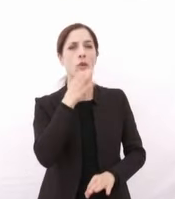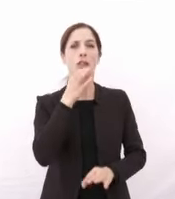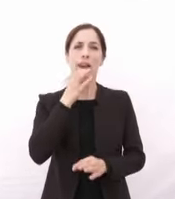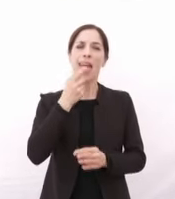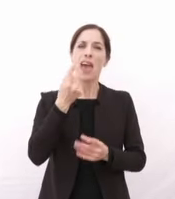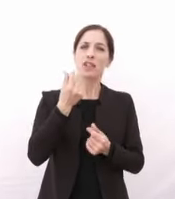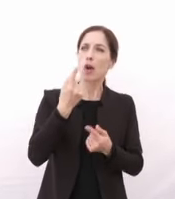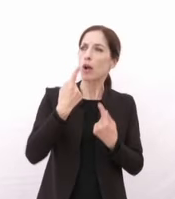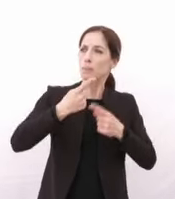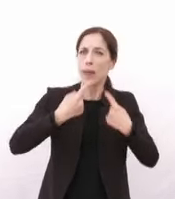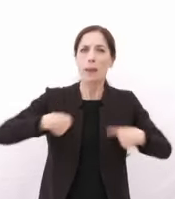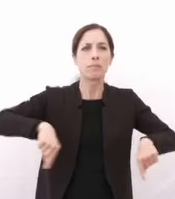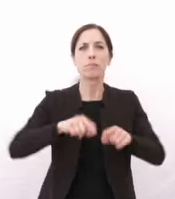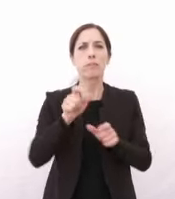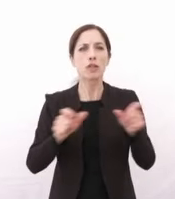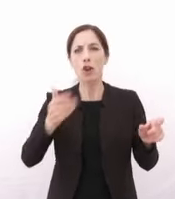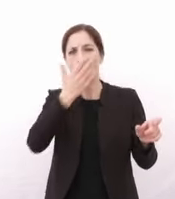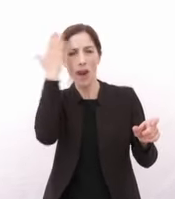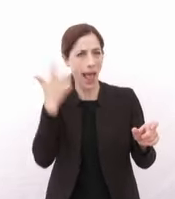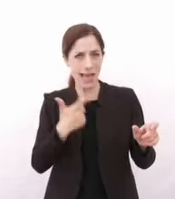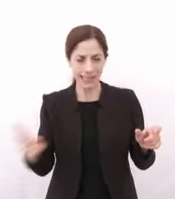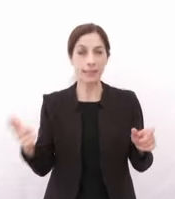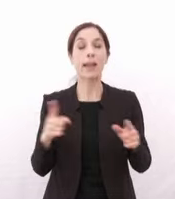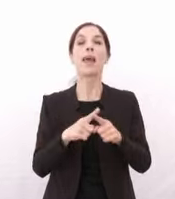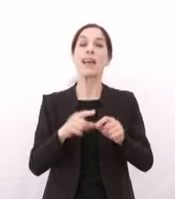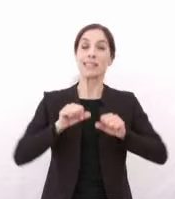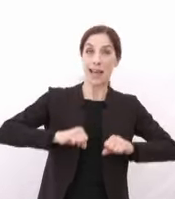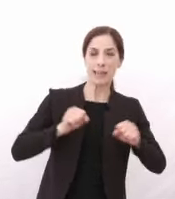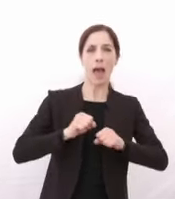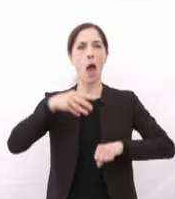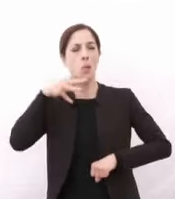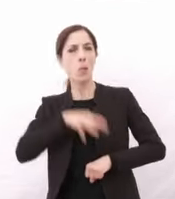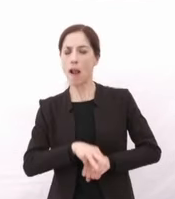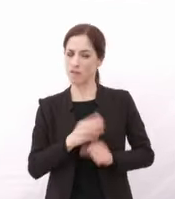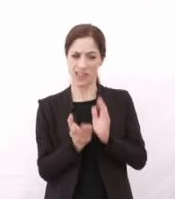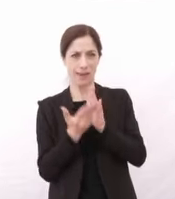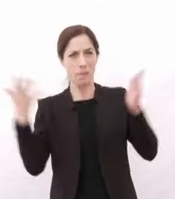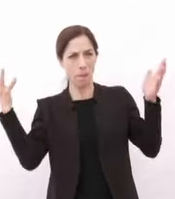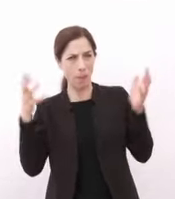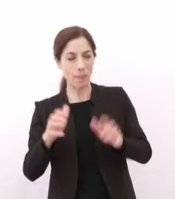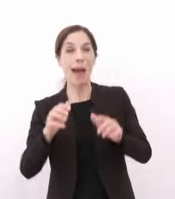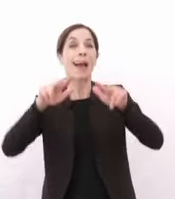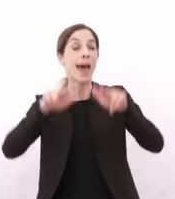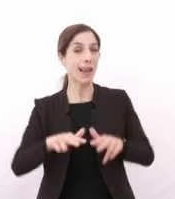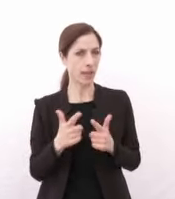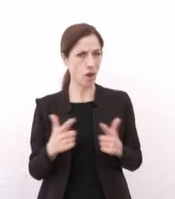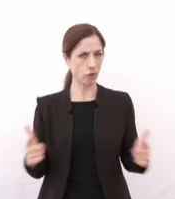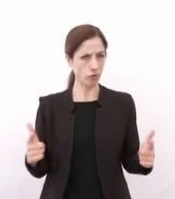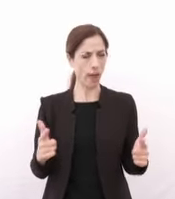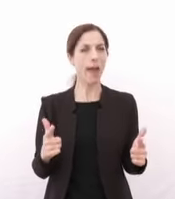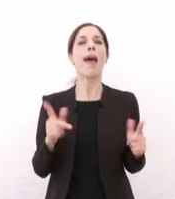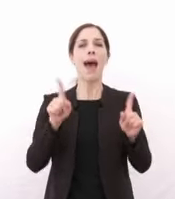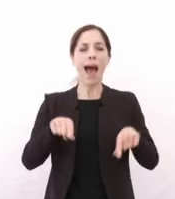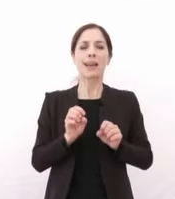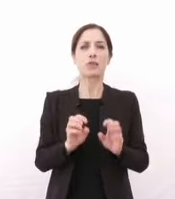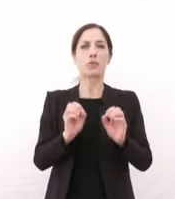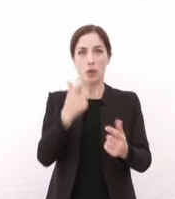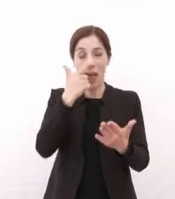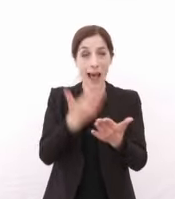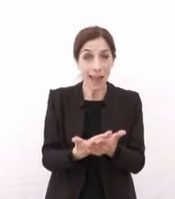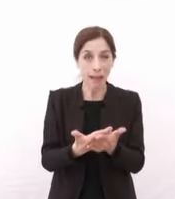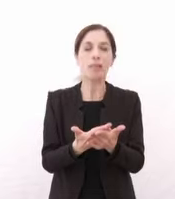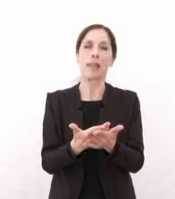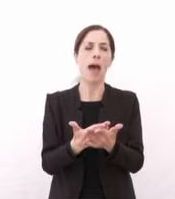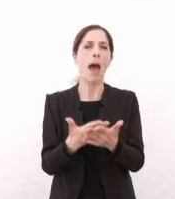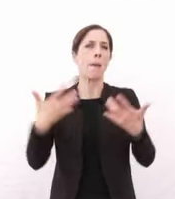non avere la possibilità di garantire sanità e welfare, vuol dire non avere la possibilità di garantire un'istruzione adeguata ai nostri